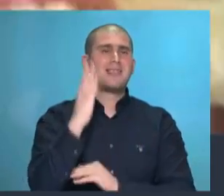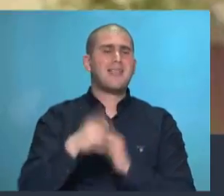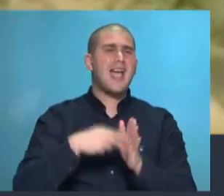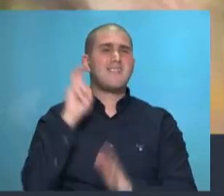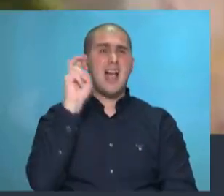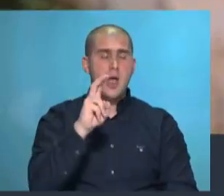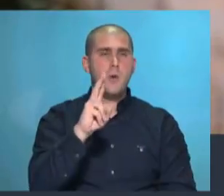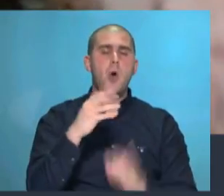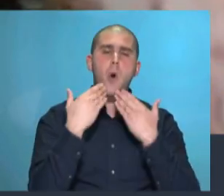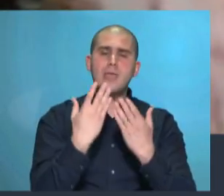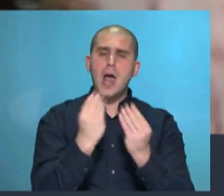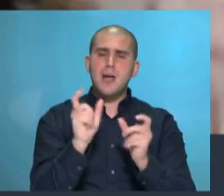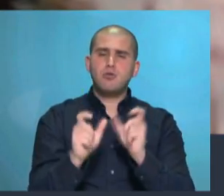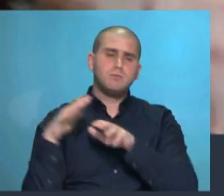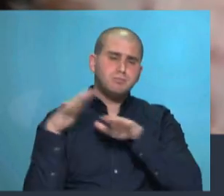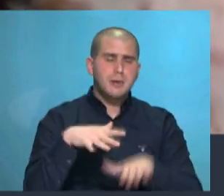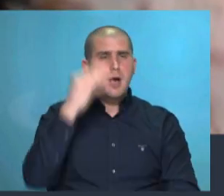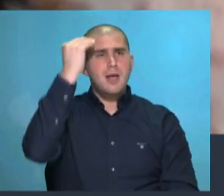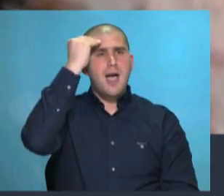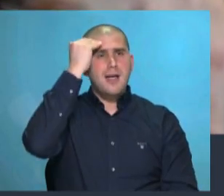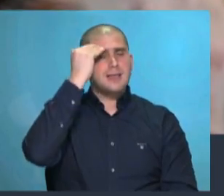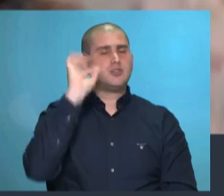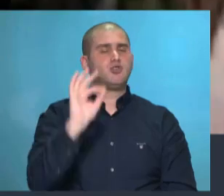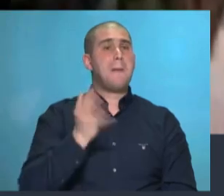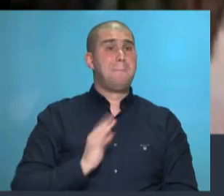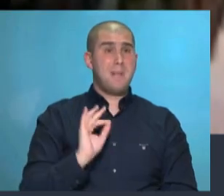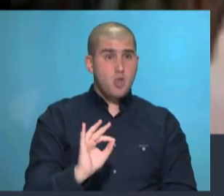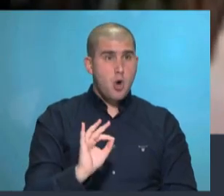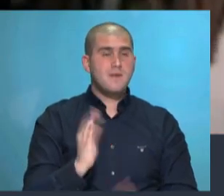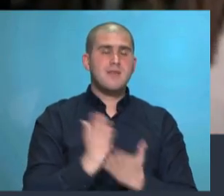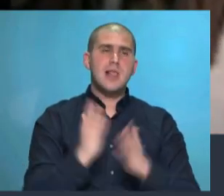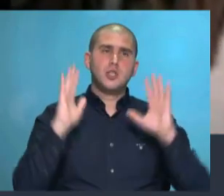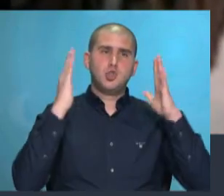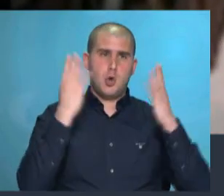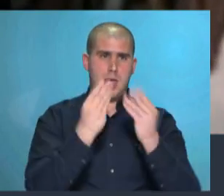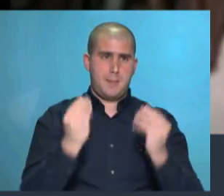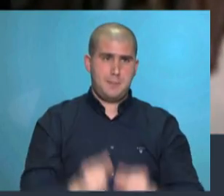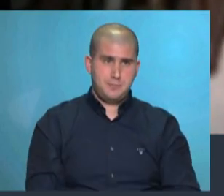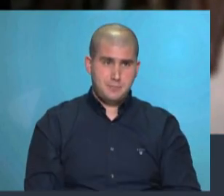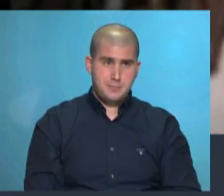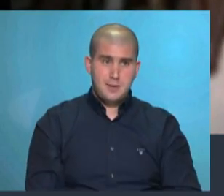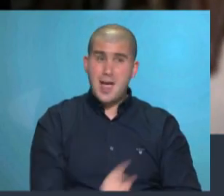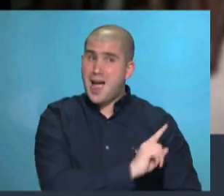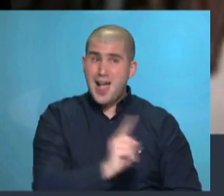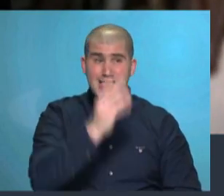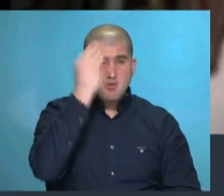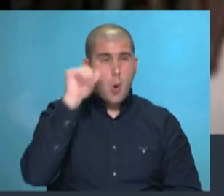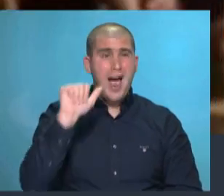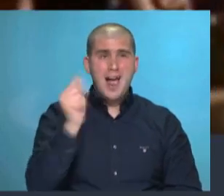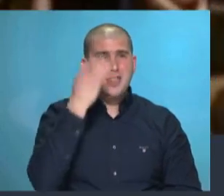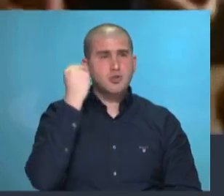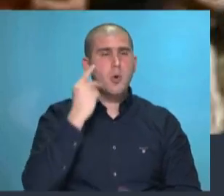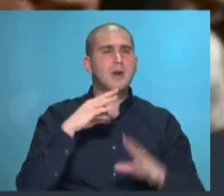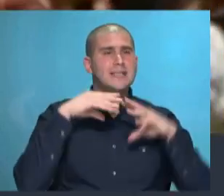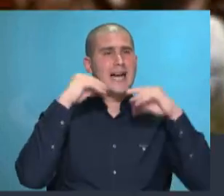הודה להמונים שבאו להתייחד עם זכרה של ביתו וזכה לתשואות. Don't forget Aya and don't forget smile Aya.